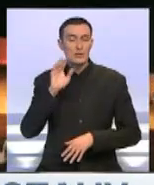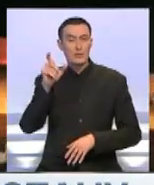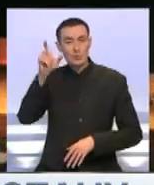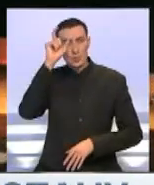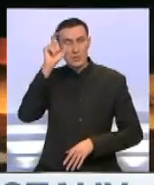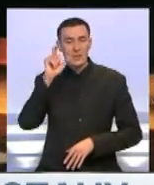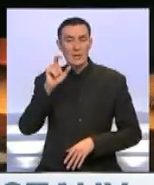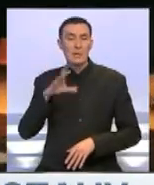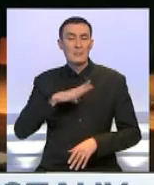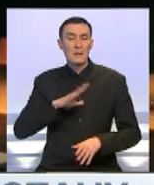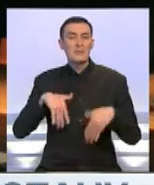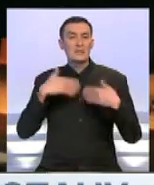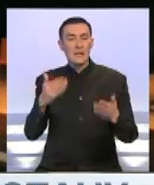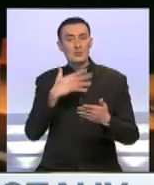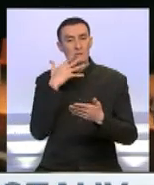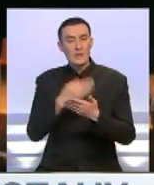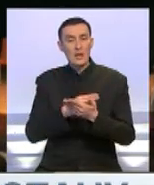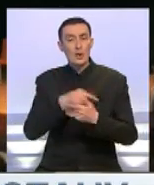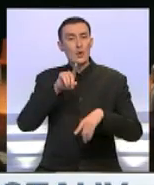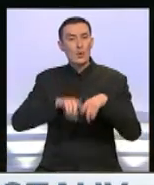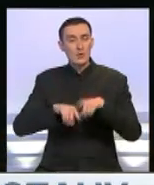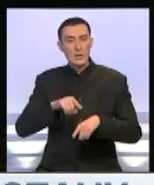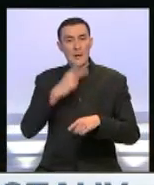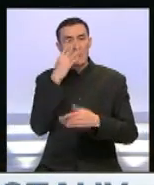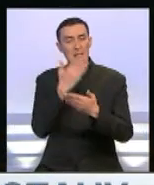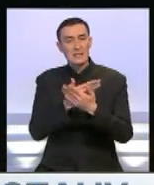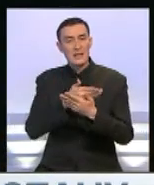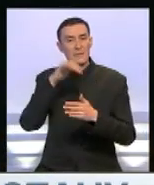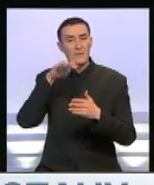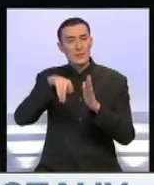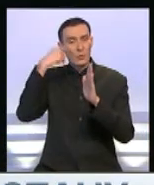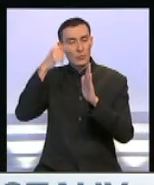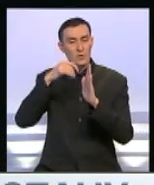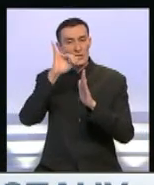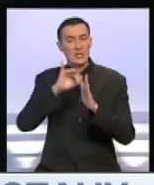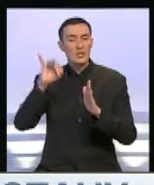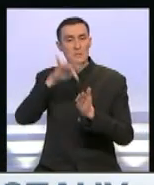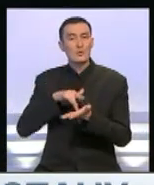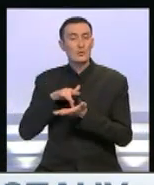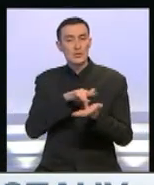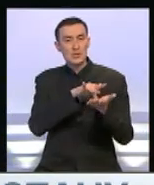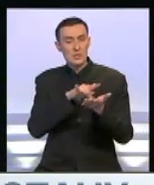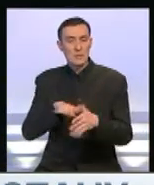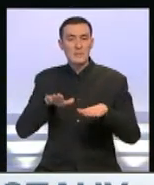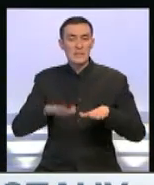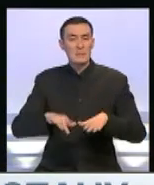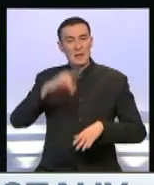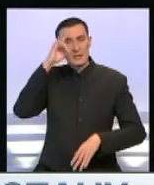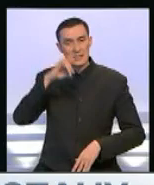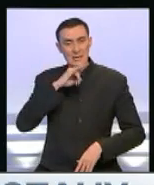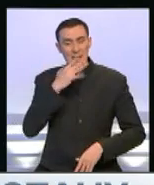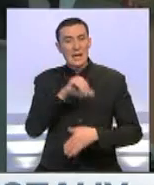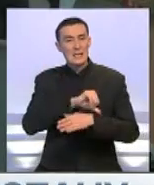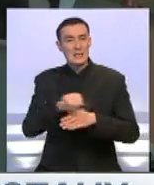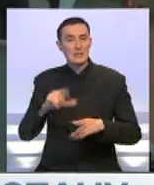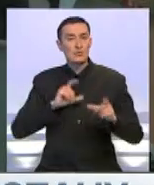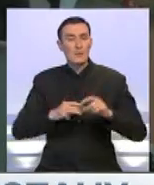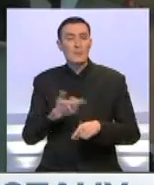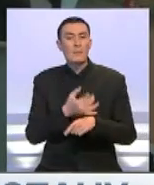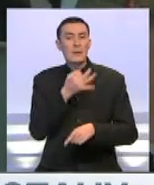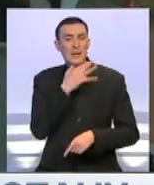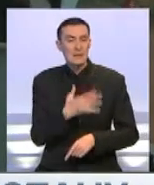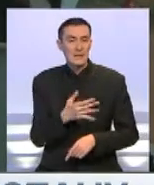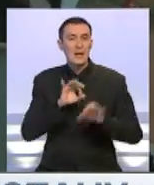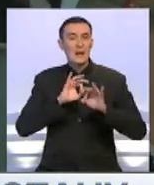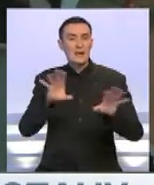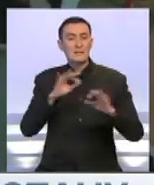Турции, сделали презентацию о своей родине. Показали видеоролик с историческими туристическими местами Казахстана. А иностранным студентам особенно